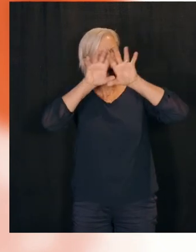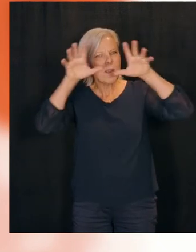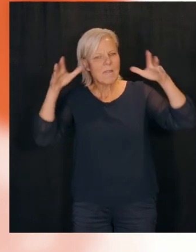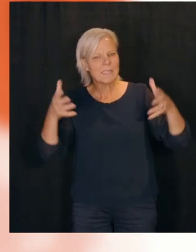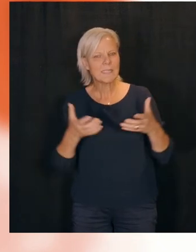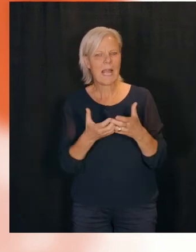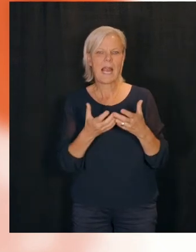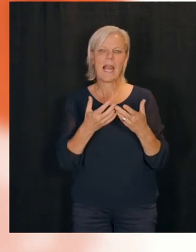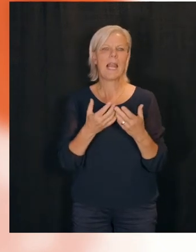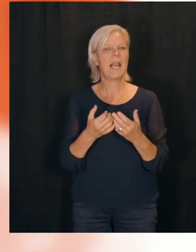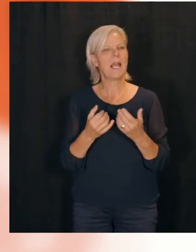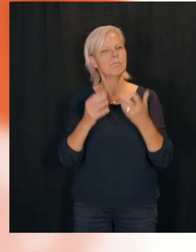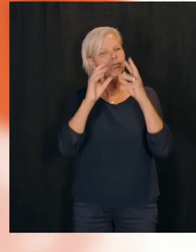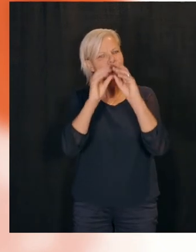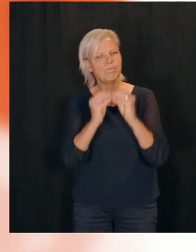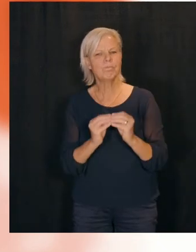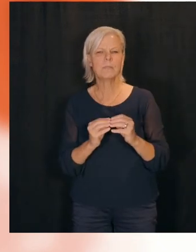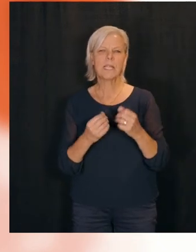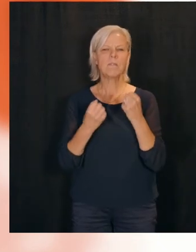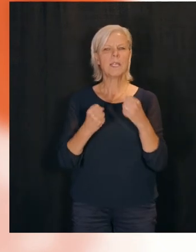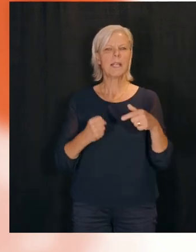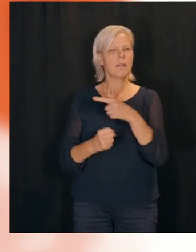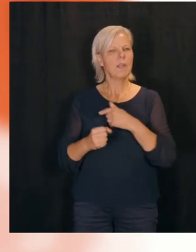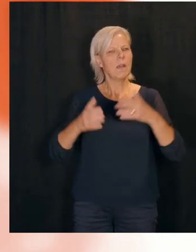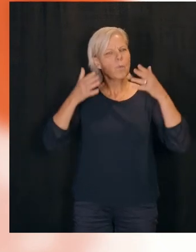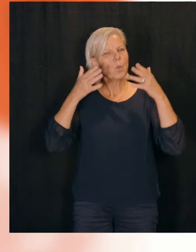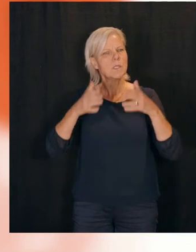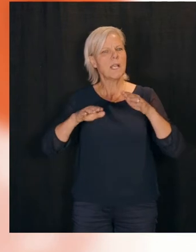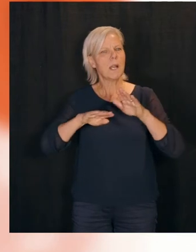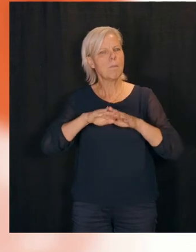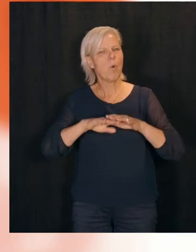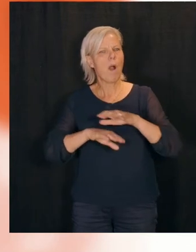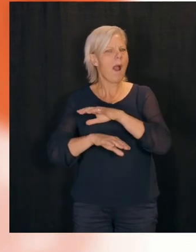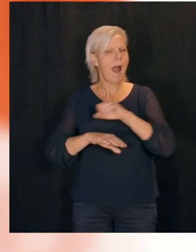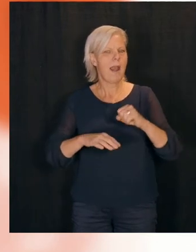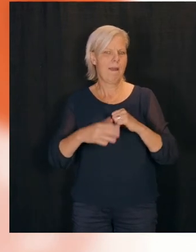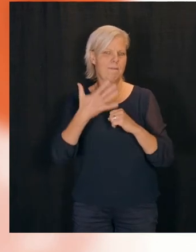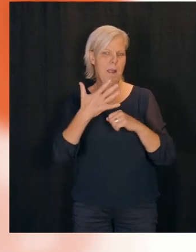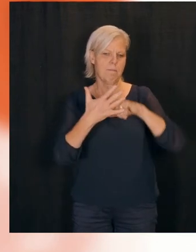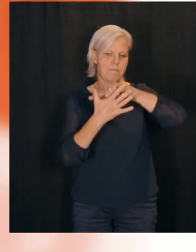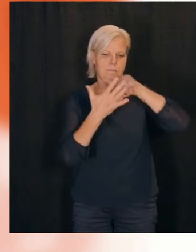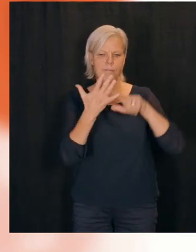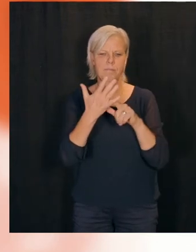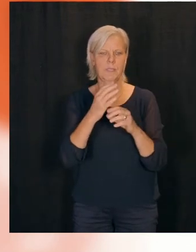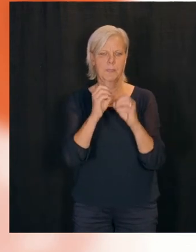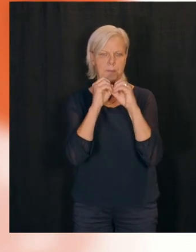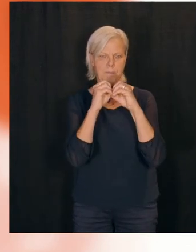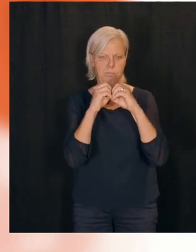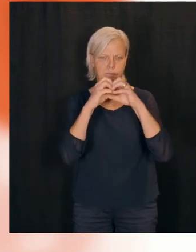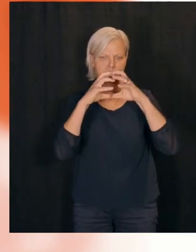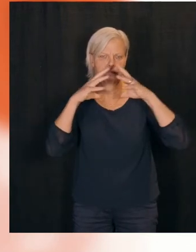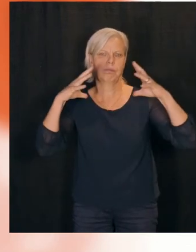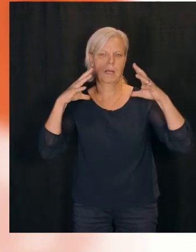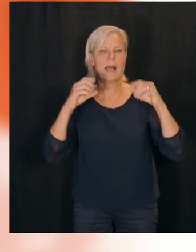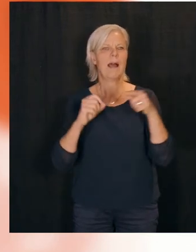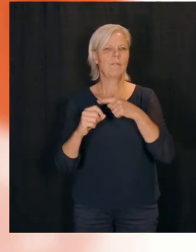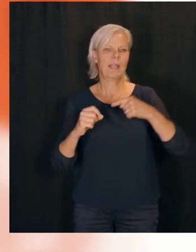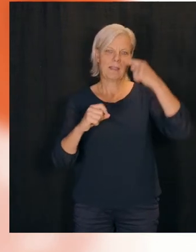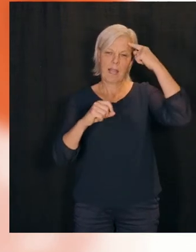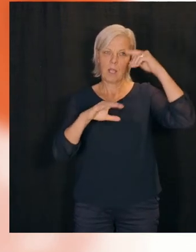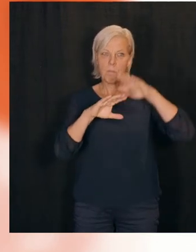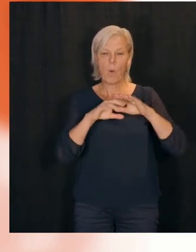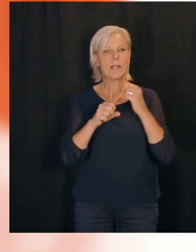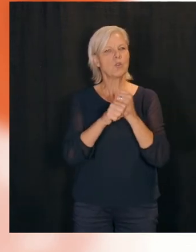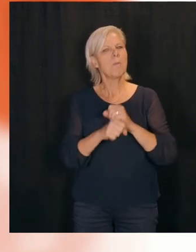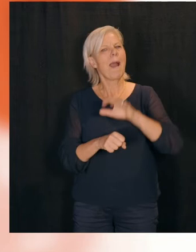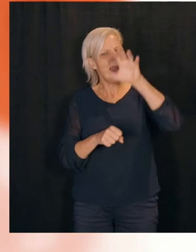viktigt att fokusera på alla fem av de här ringarna. Att vi tänker att det handlar om att jobba